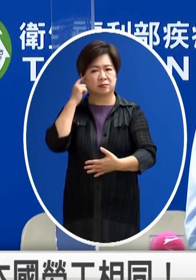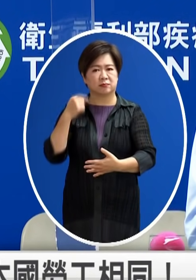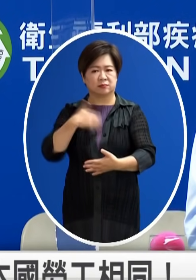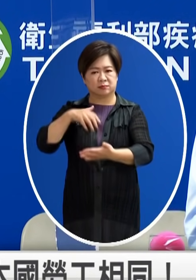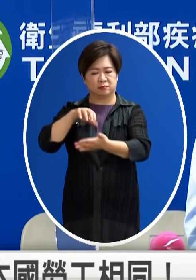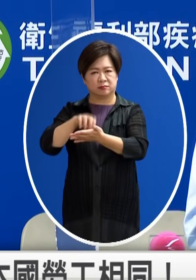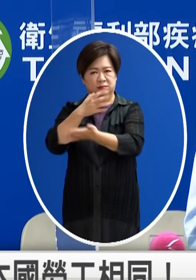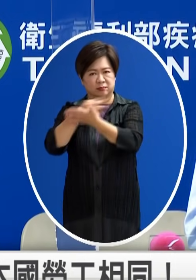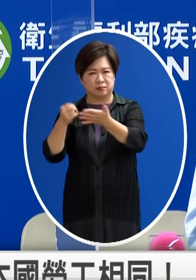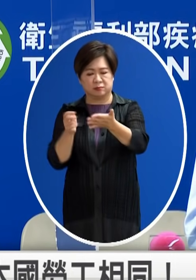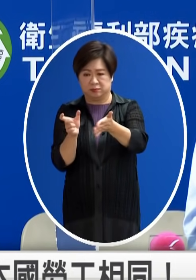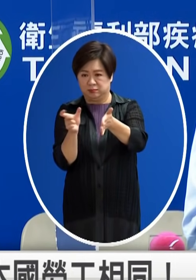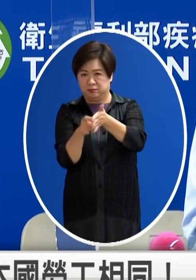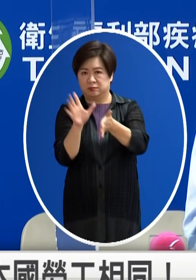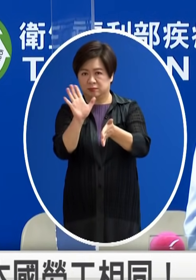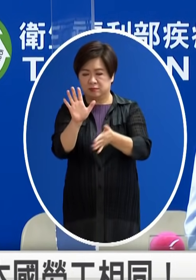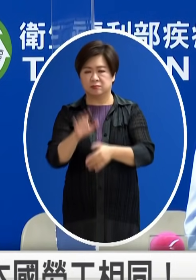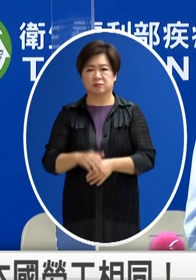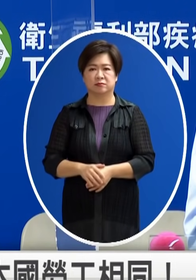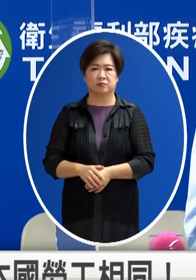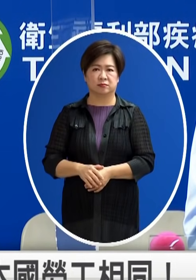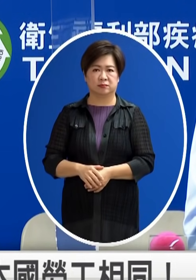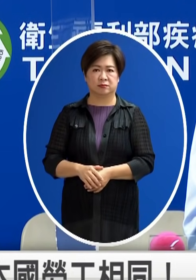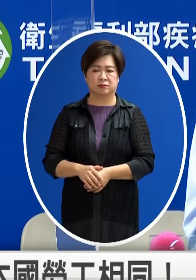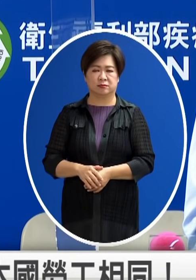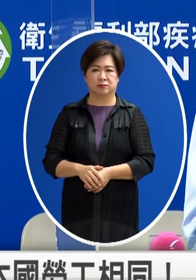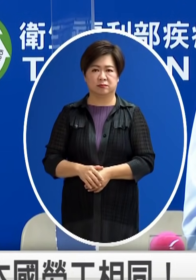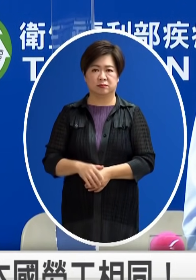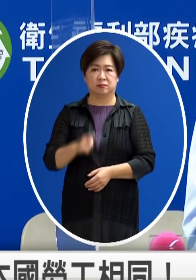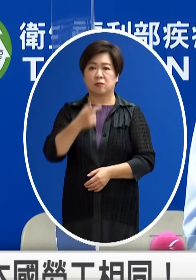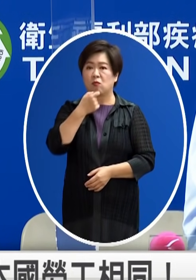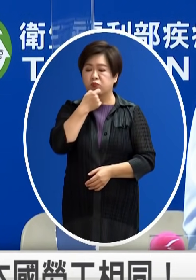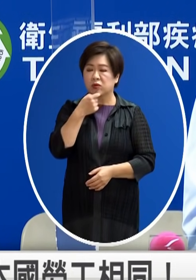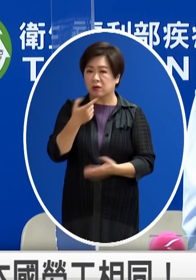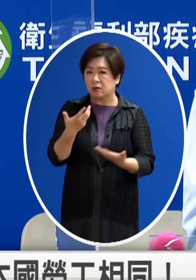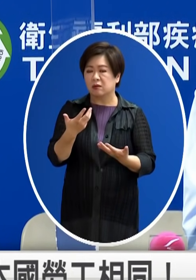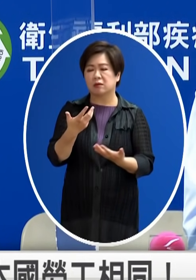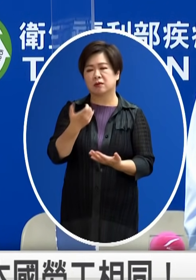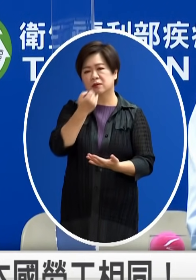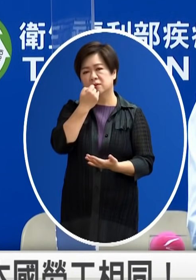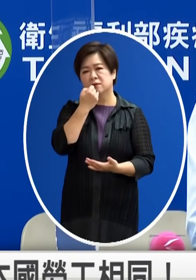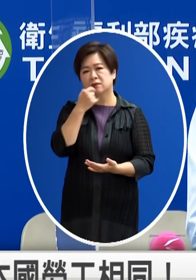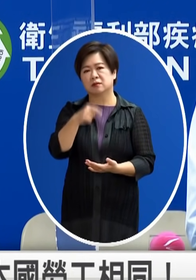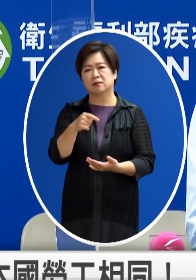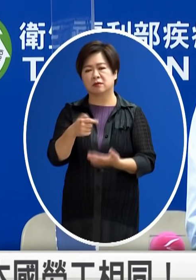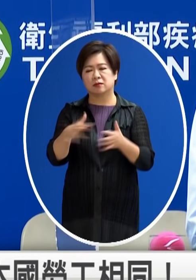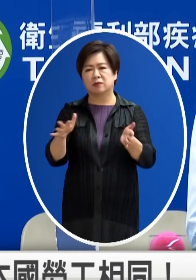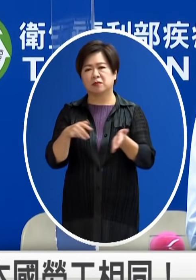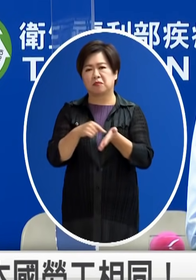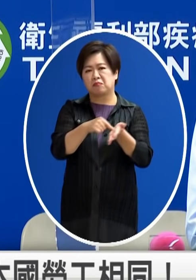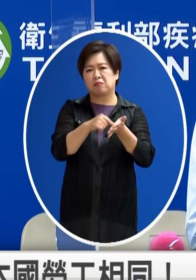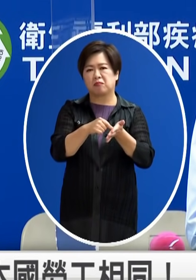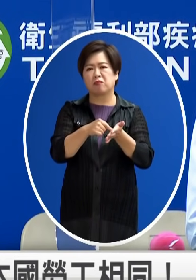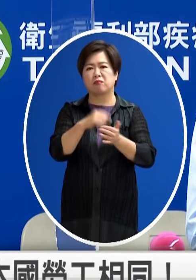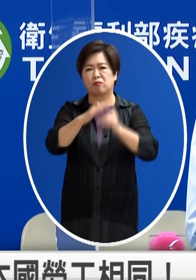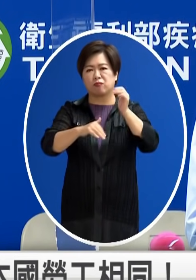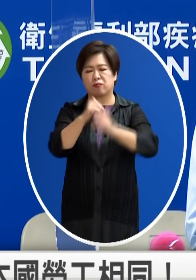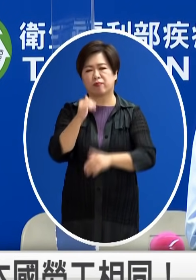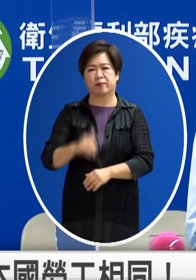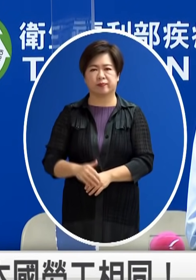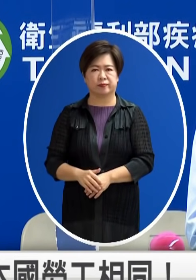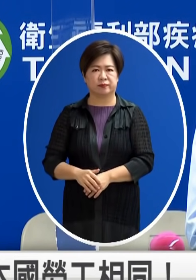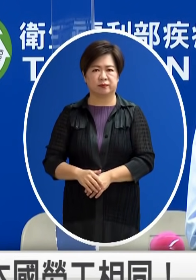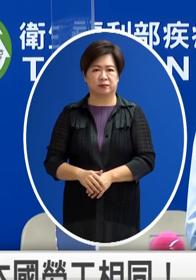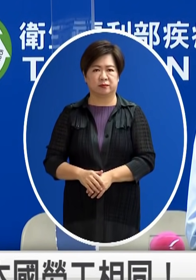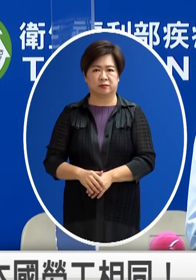证字号放到上面去。好，那所以好愿意来运用的单位哈，可以尽量来运用。好，那它